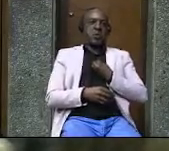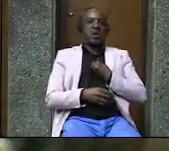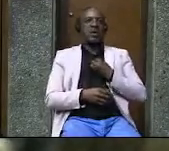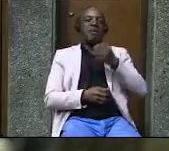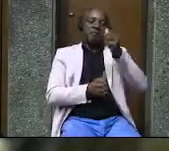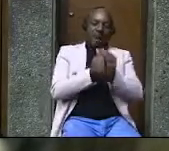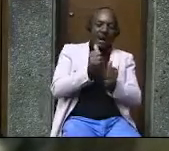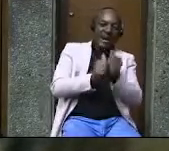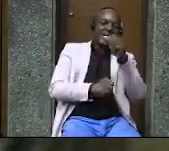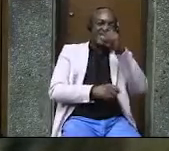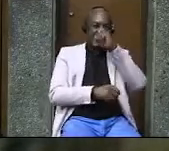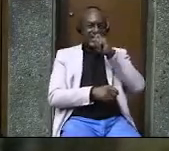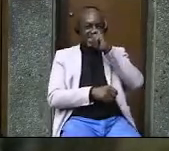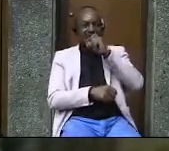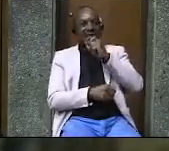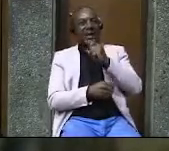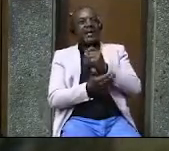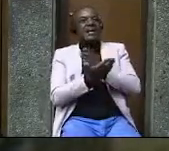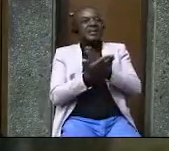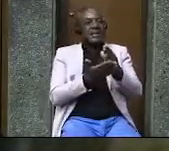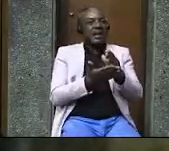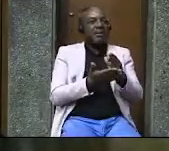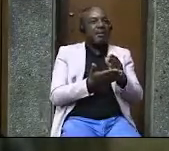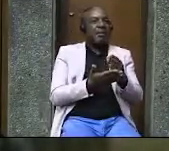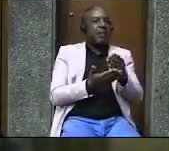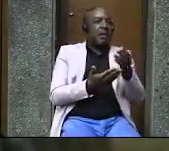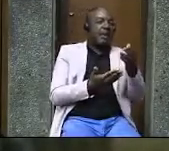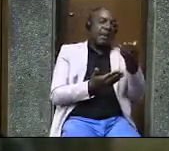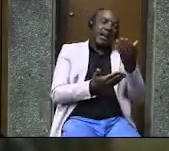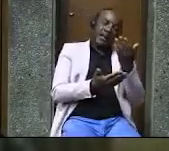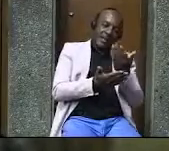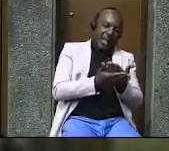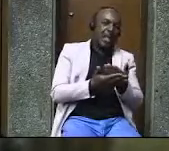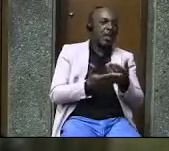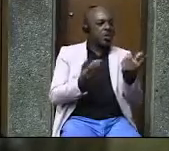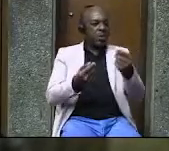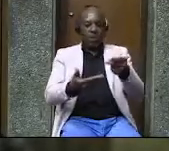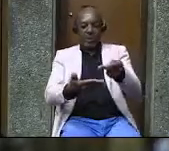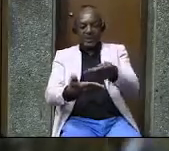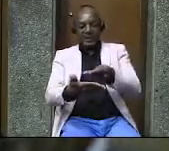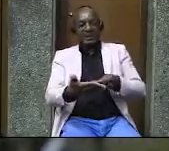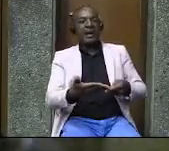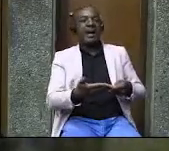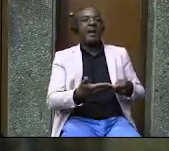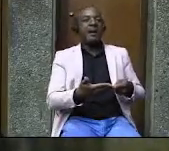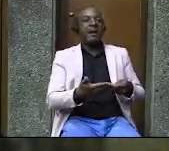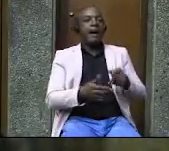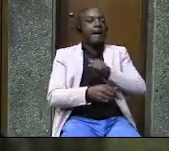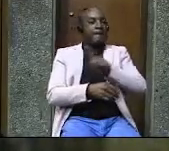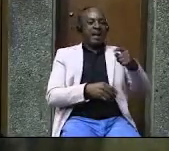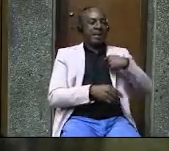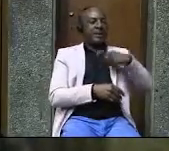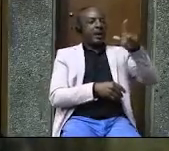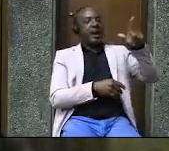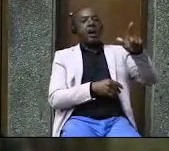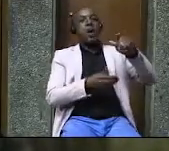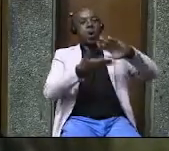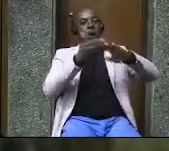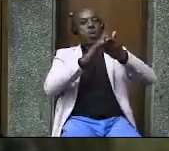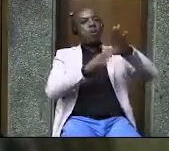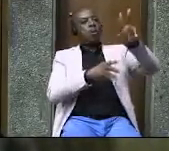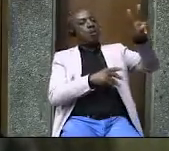obhuti bangakhona, abanye baye Valtech, bayenza bo designing in. But la eval or